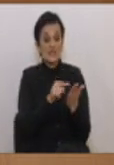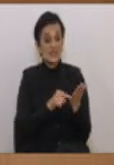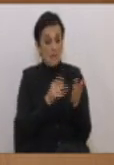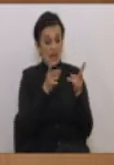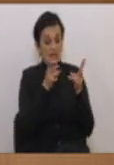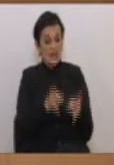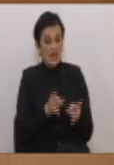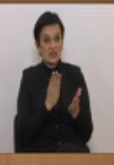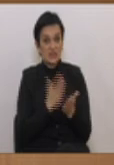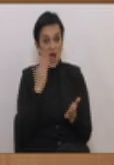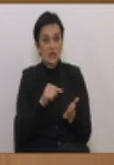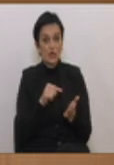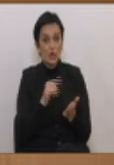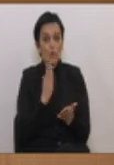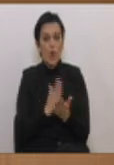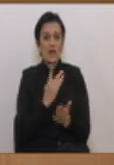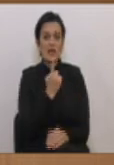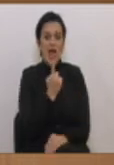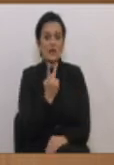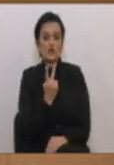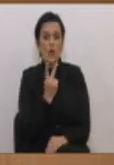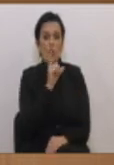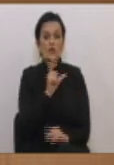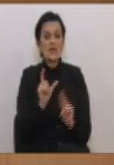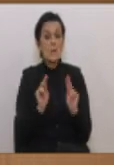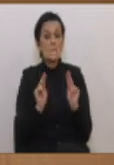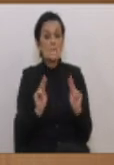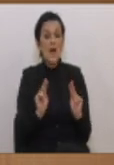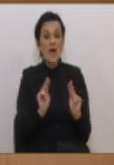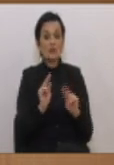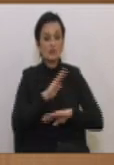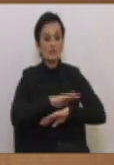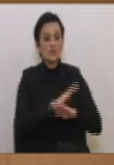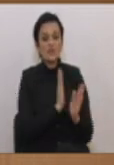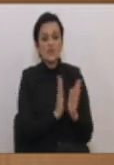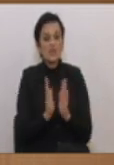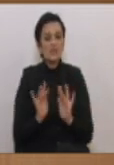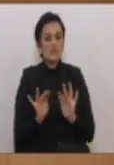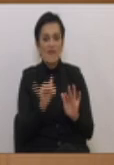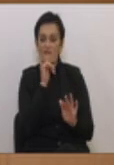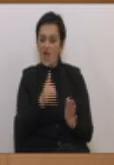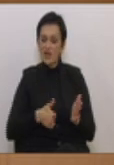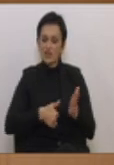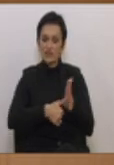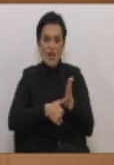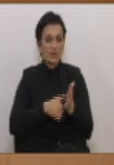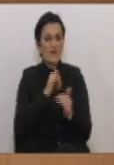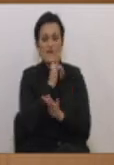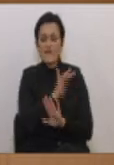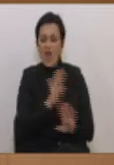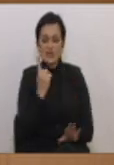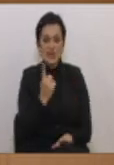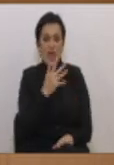არსებითად, ერთი-ორი ადამიანის პატიოსნება და წესიერება საქმეს ვერ შველის, ვერცერთ დროში,